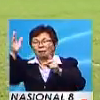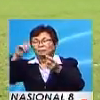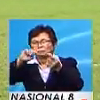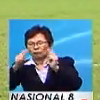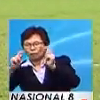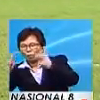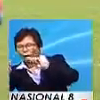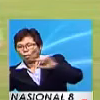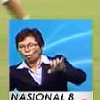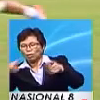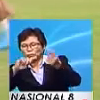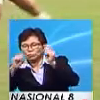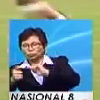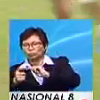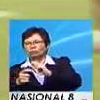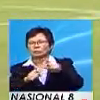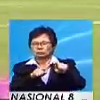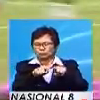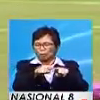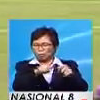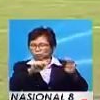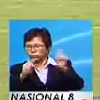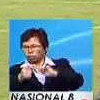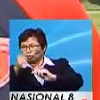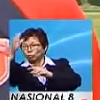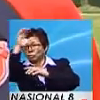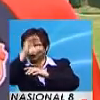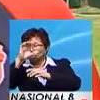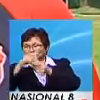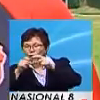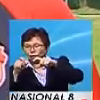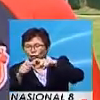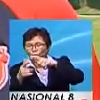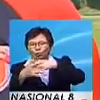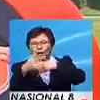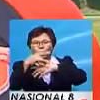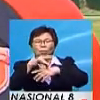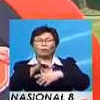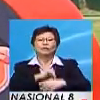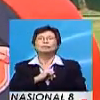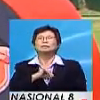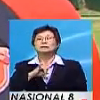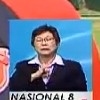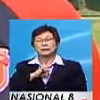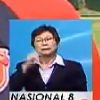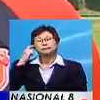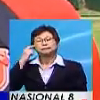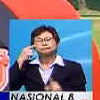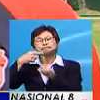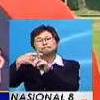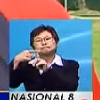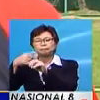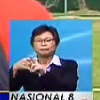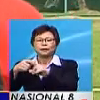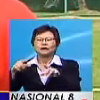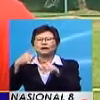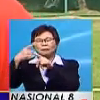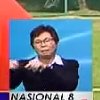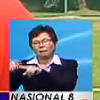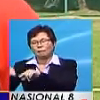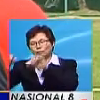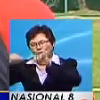perubahan khususnya di jenter Serangan bagi mencari gol awal saya ambil langkah positif sepak macam-macam Boh berlaku